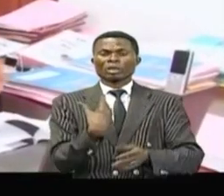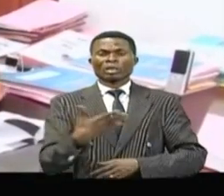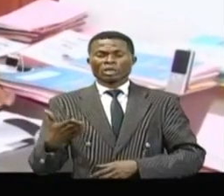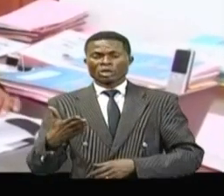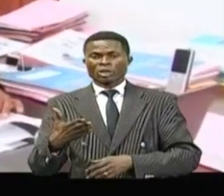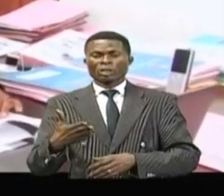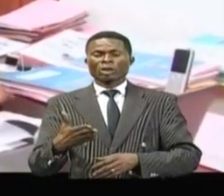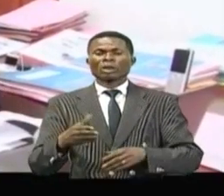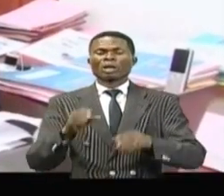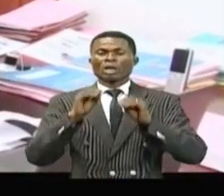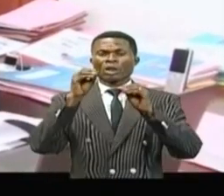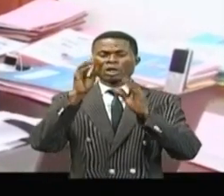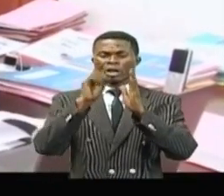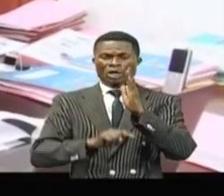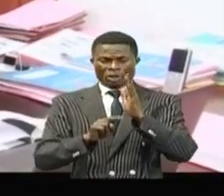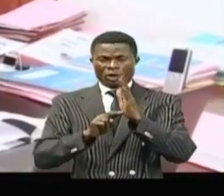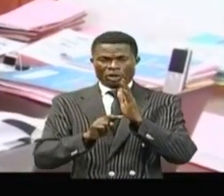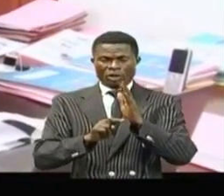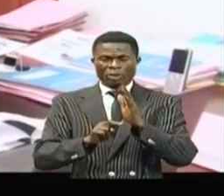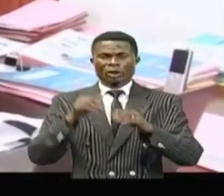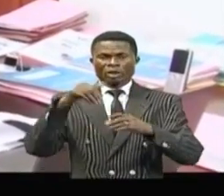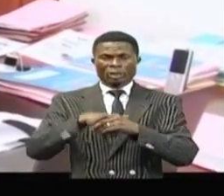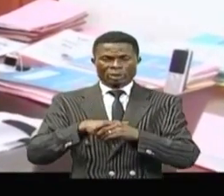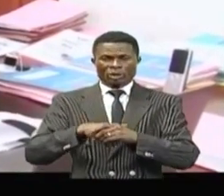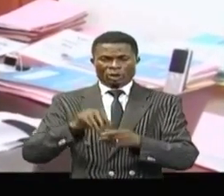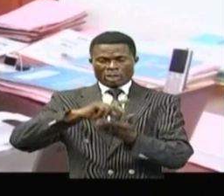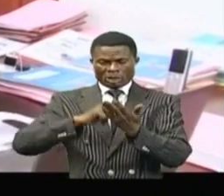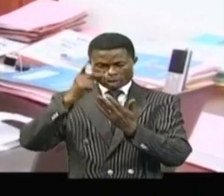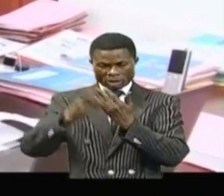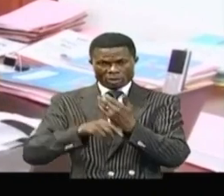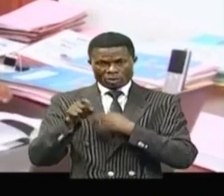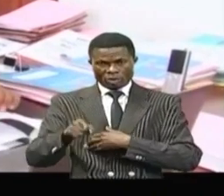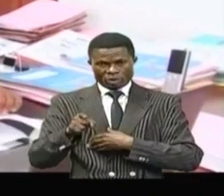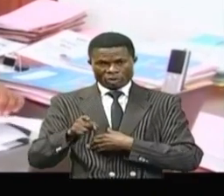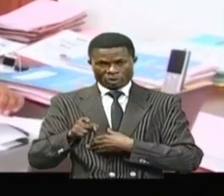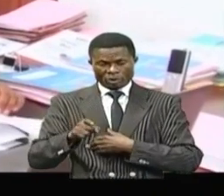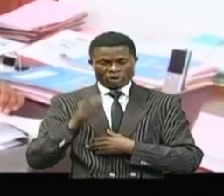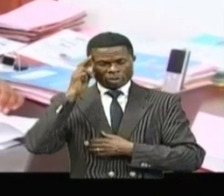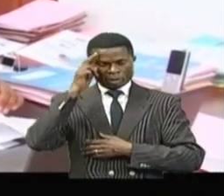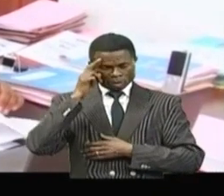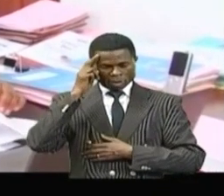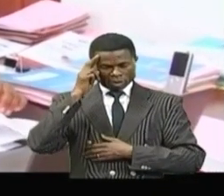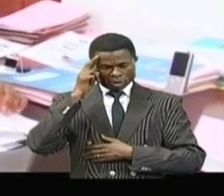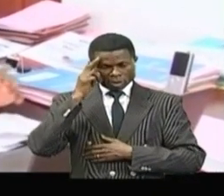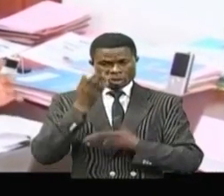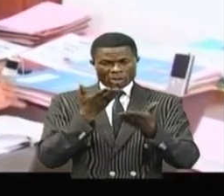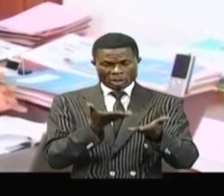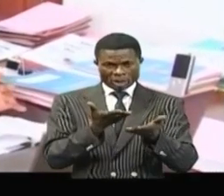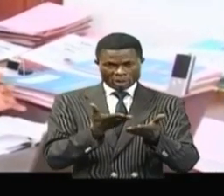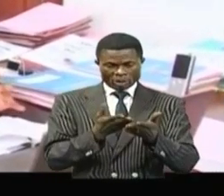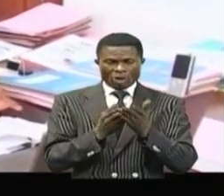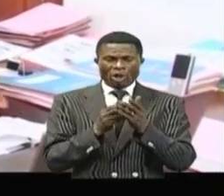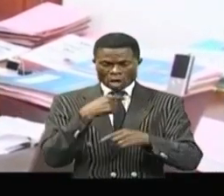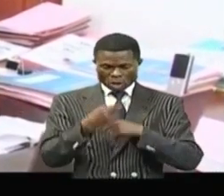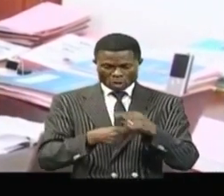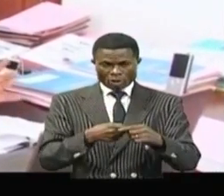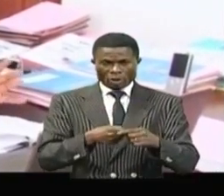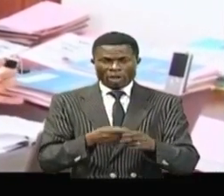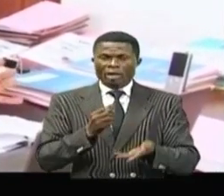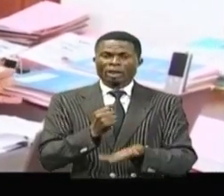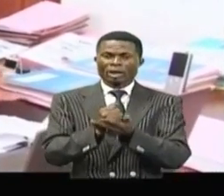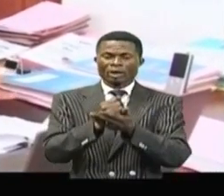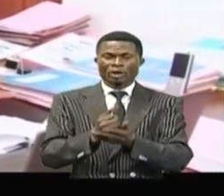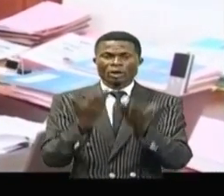unité d'enseignement à part entière dans les maquettes de programme, une réflexion, par contre, est en gestation pour permettre